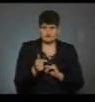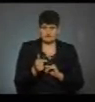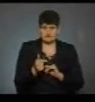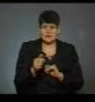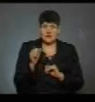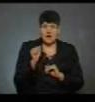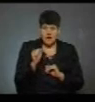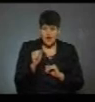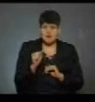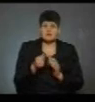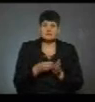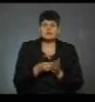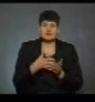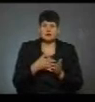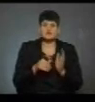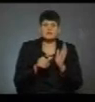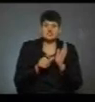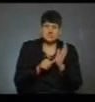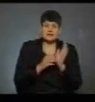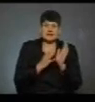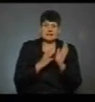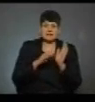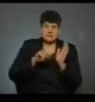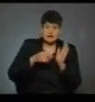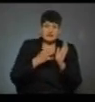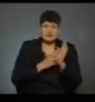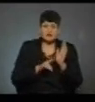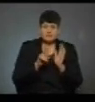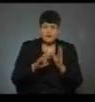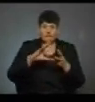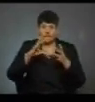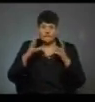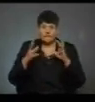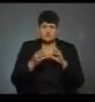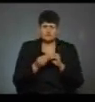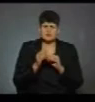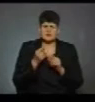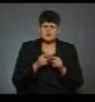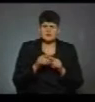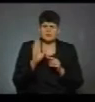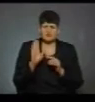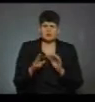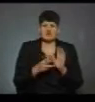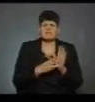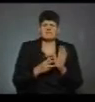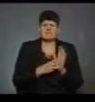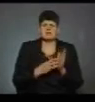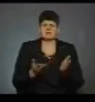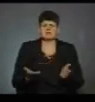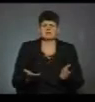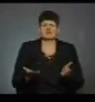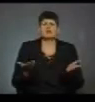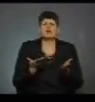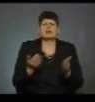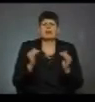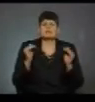А тариф 6,92. То в сумі він буде 8. То яке ж зниження,